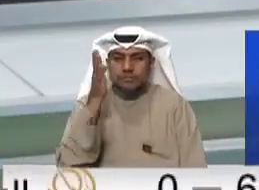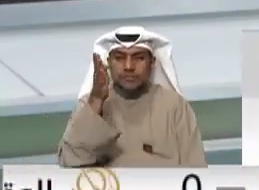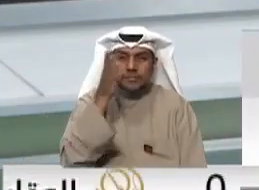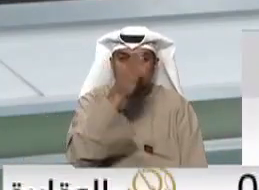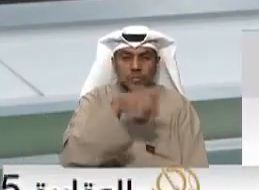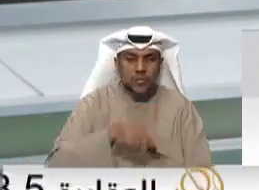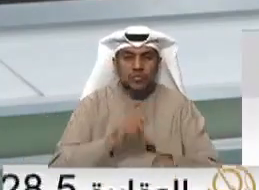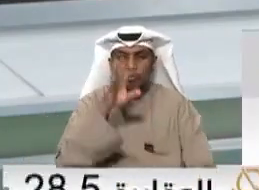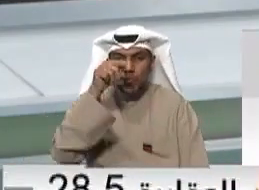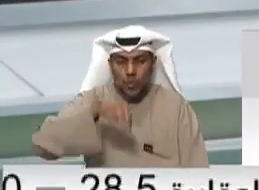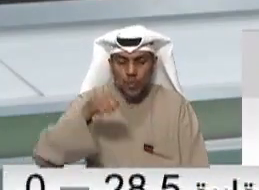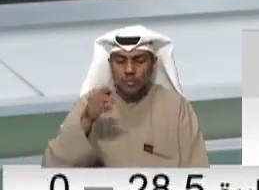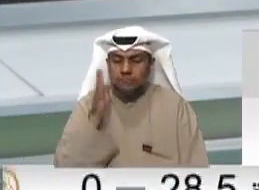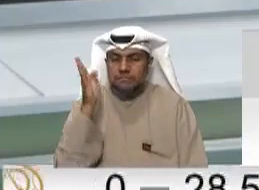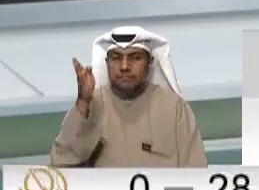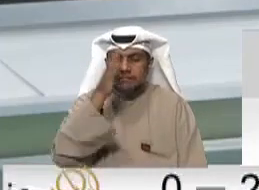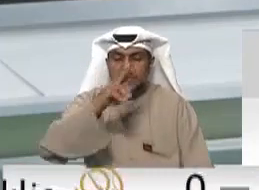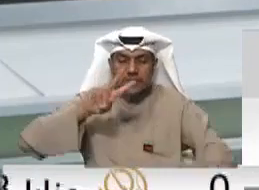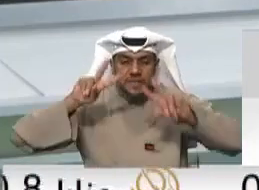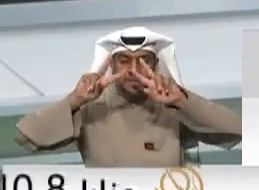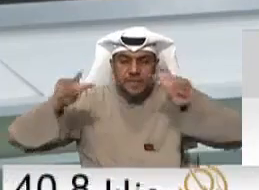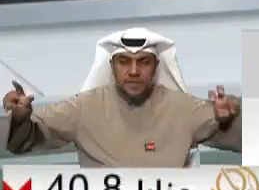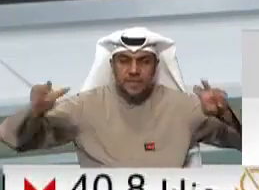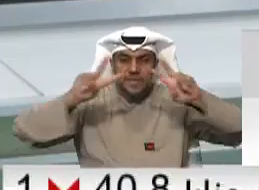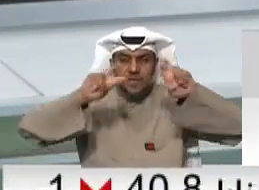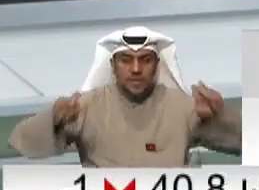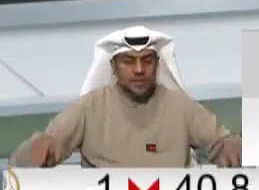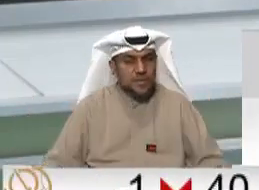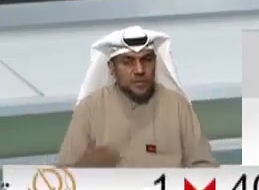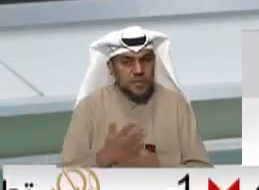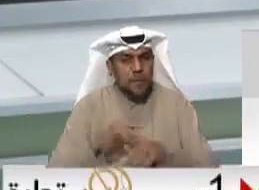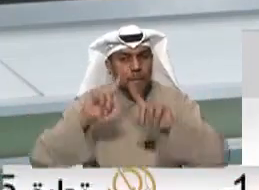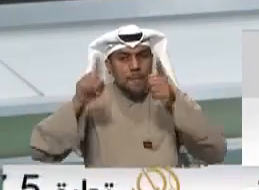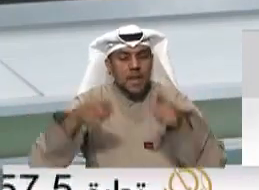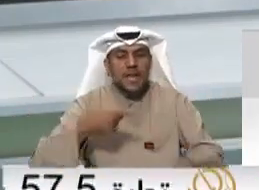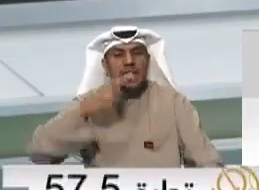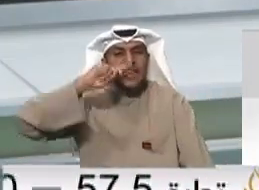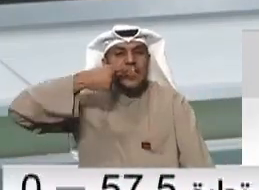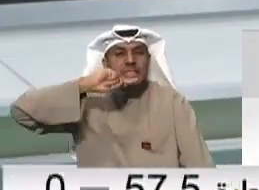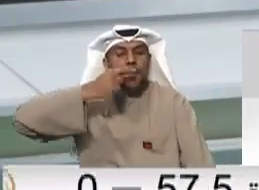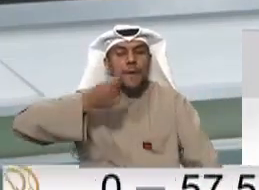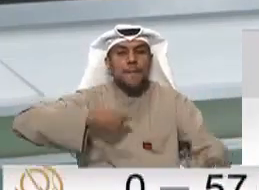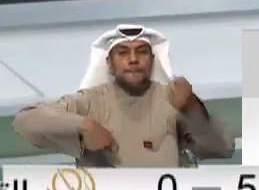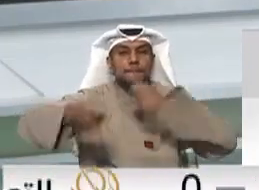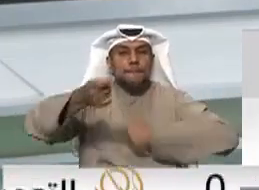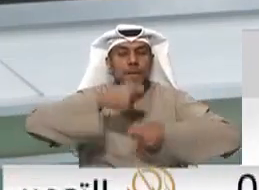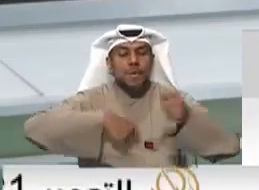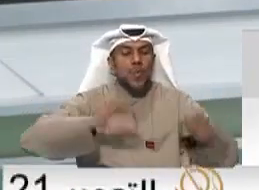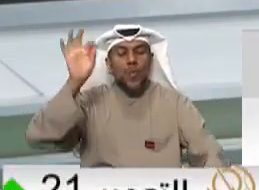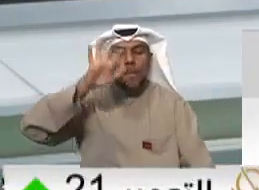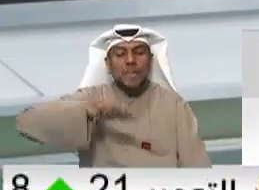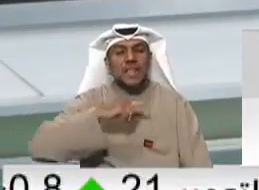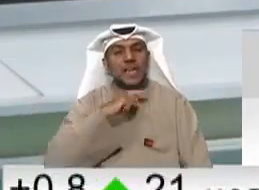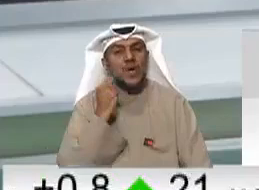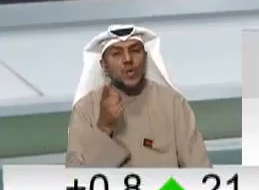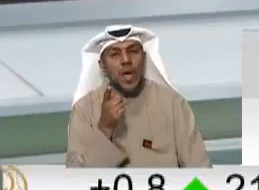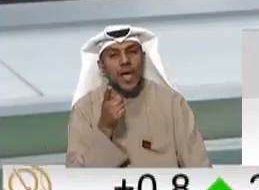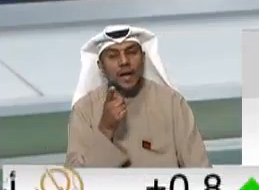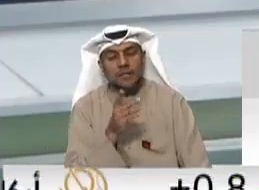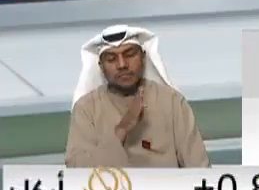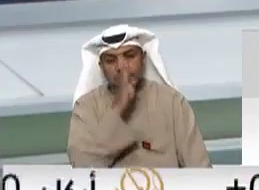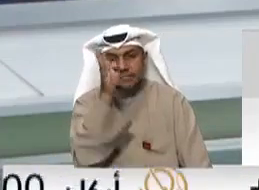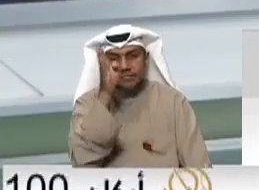صباح اليوم بحملة تفتيشية على محلات بيع التمور في منطقة الشويخ الصناعية. وتأتي